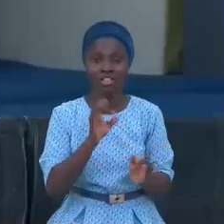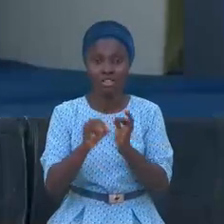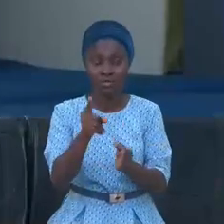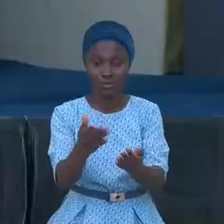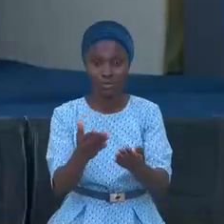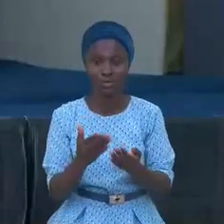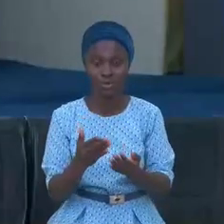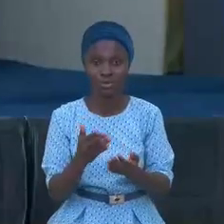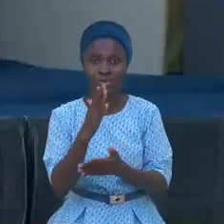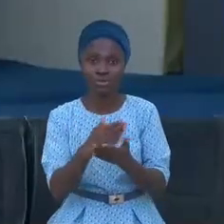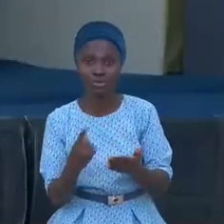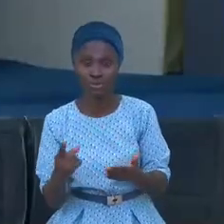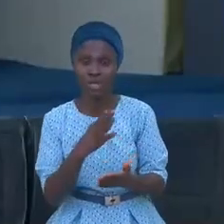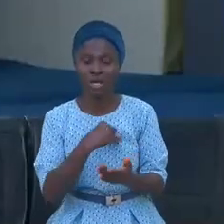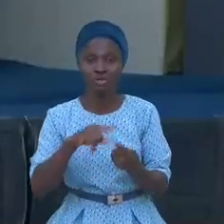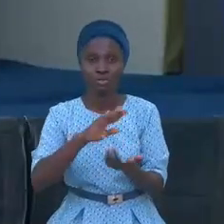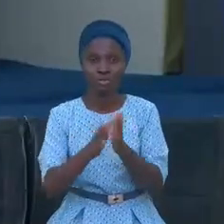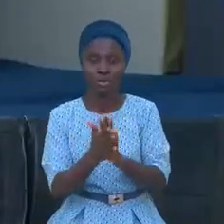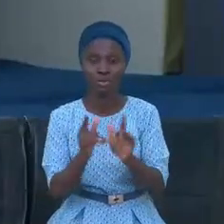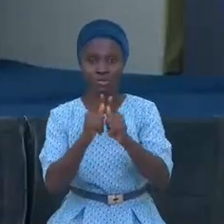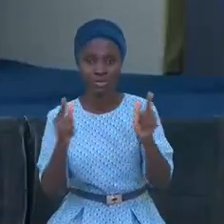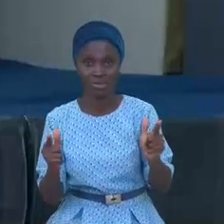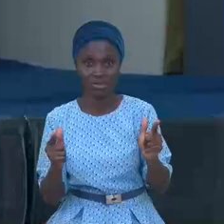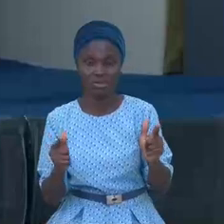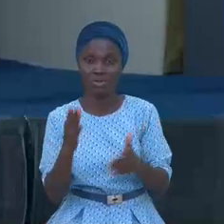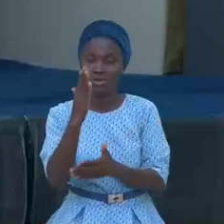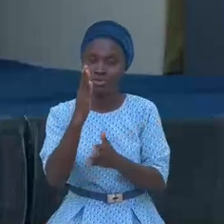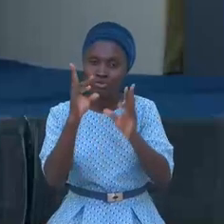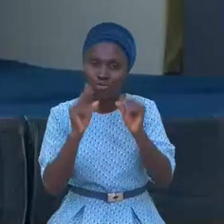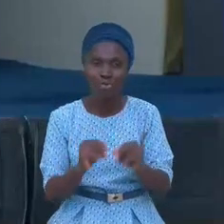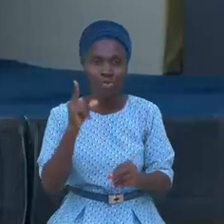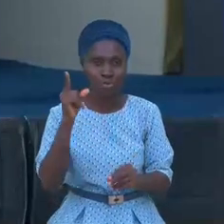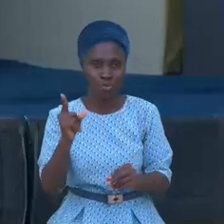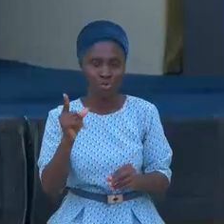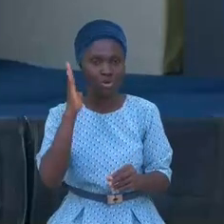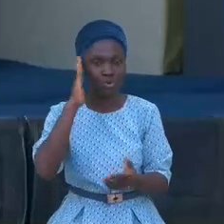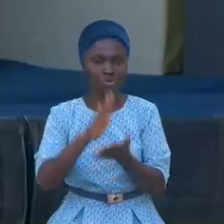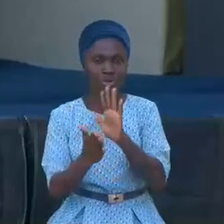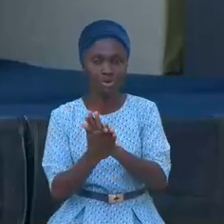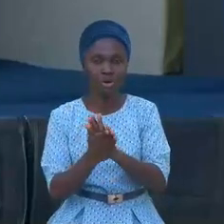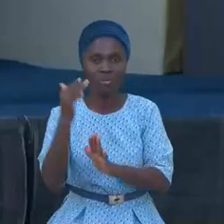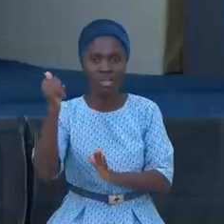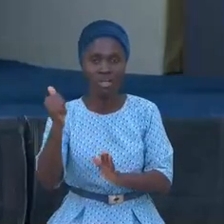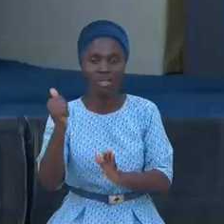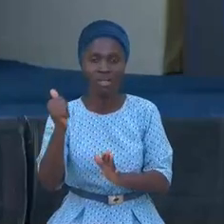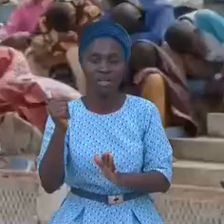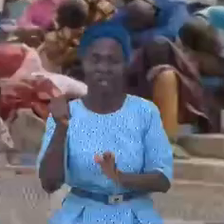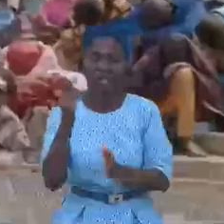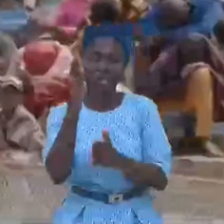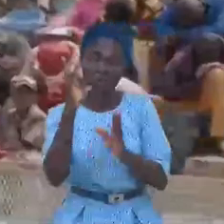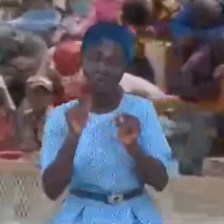chose, personne ne deviendra un nulard. Je n'ai pas entendu ton amen.